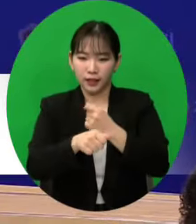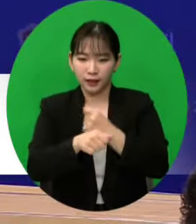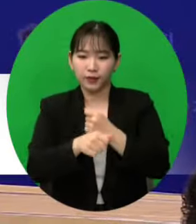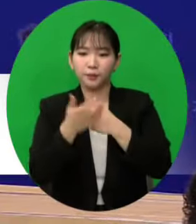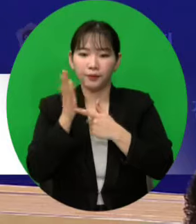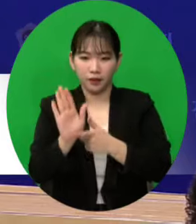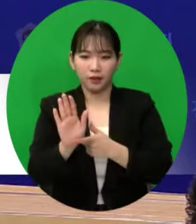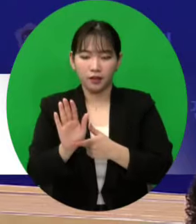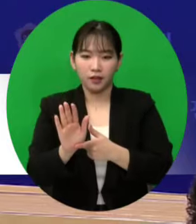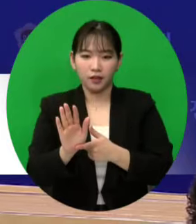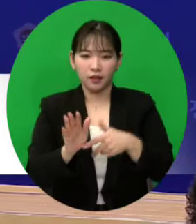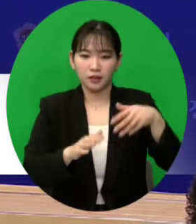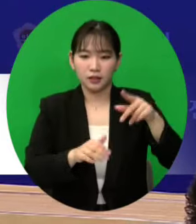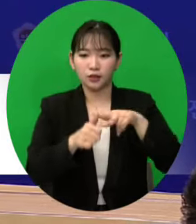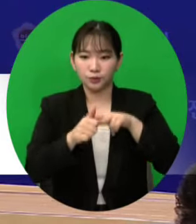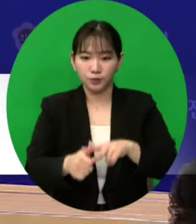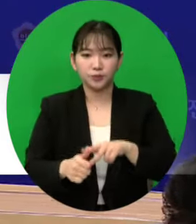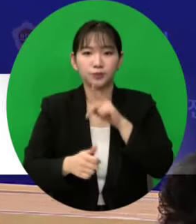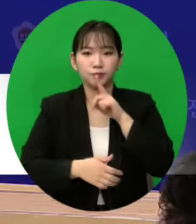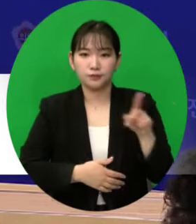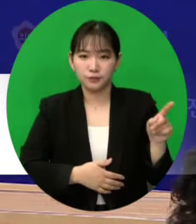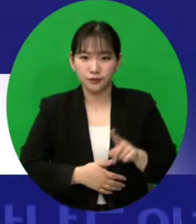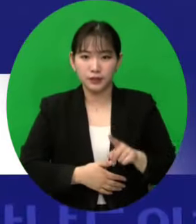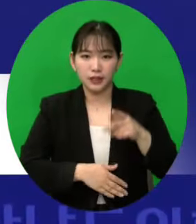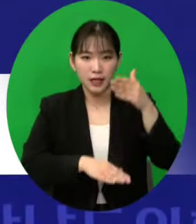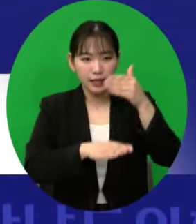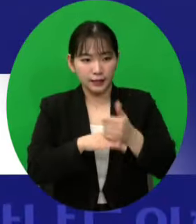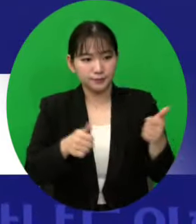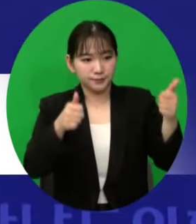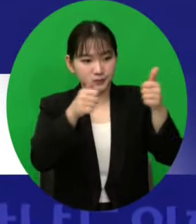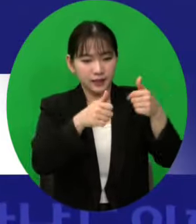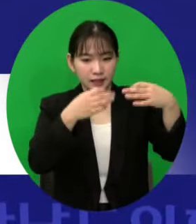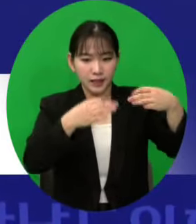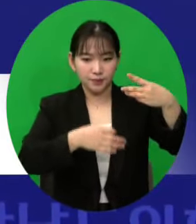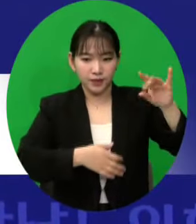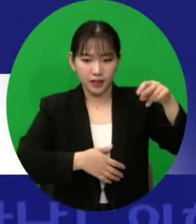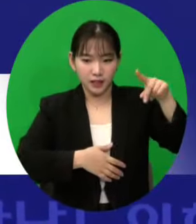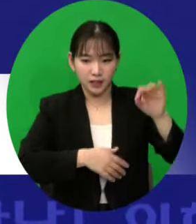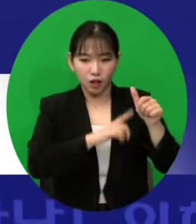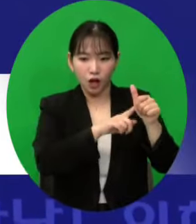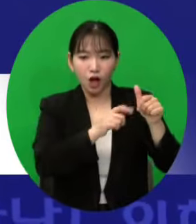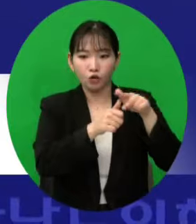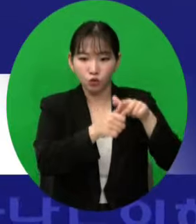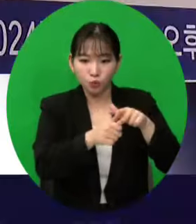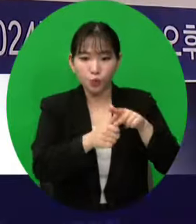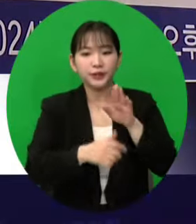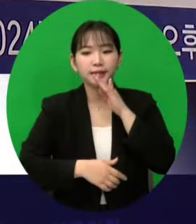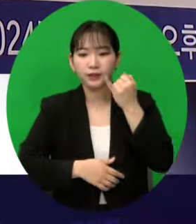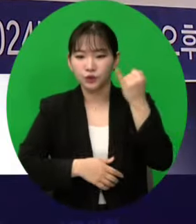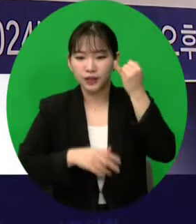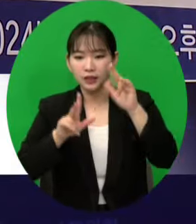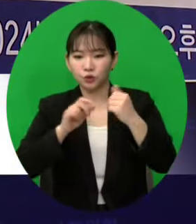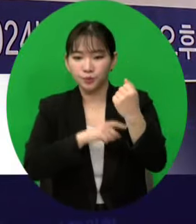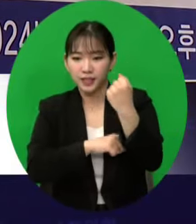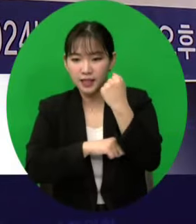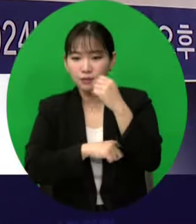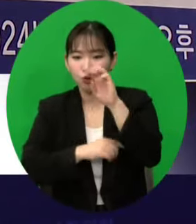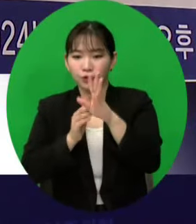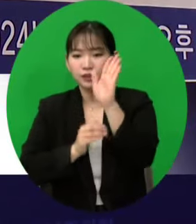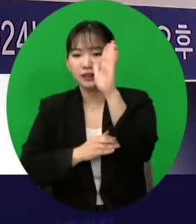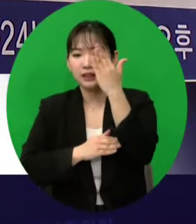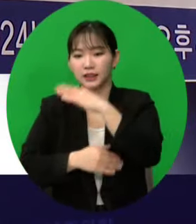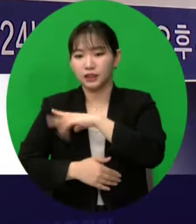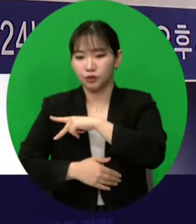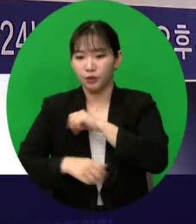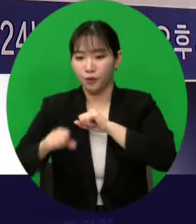밝혔습니다. 천경배 예비후보는 결선에 진출한 김태성 예비후보의 친누나가 현 국민의힘 광주시 의원으로